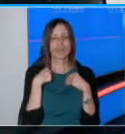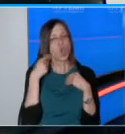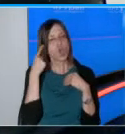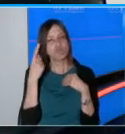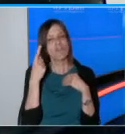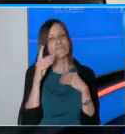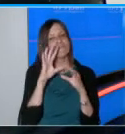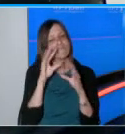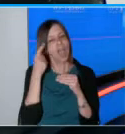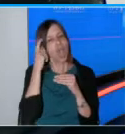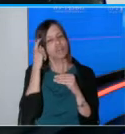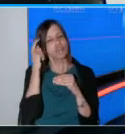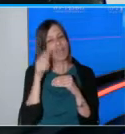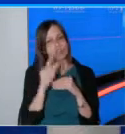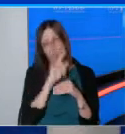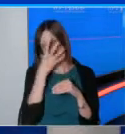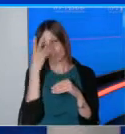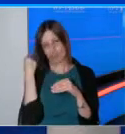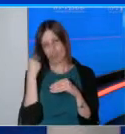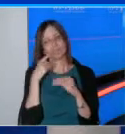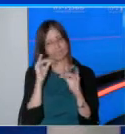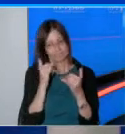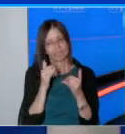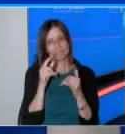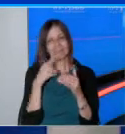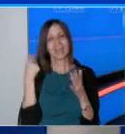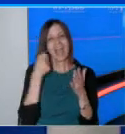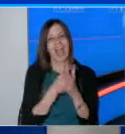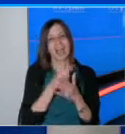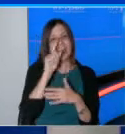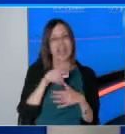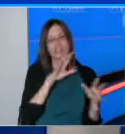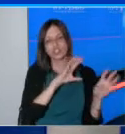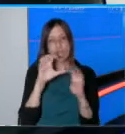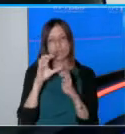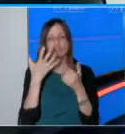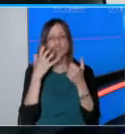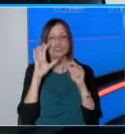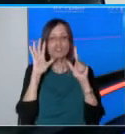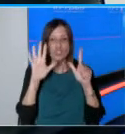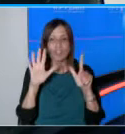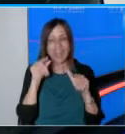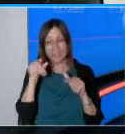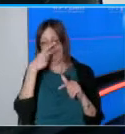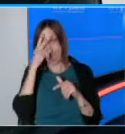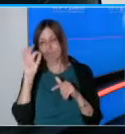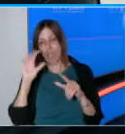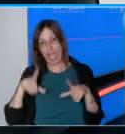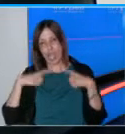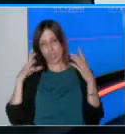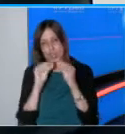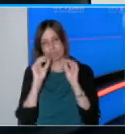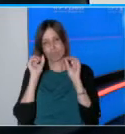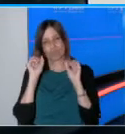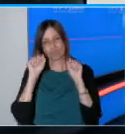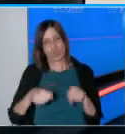שכל החשיבה הזאת, בוא גם לא נשכח, בוא נודה אני ואתה, עד שנת 1967, אתה והוריך חייתם תחת משטר